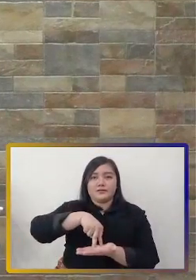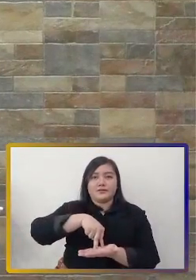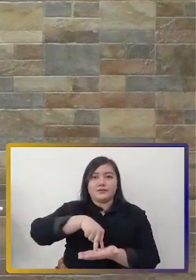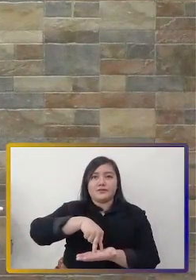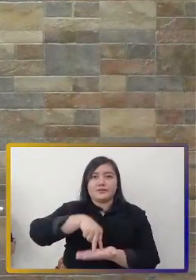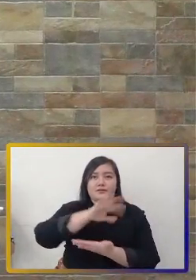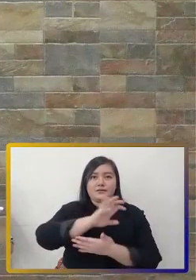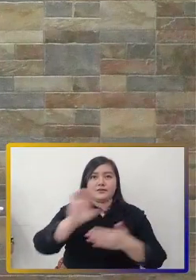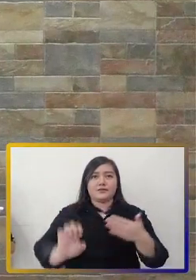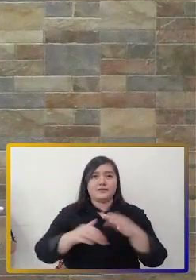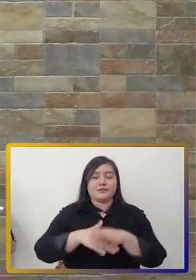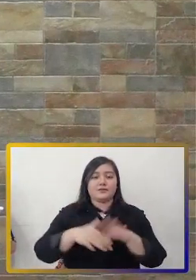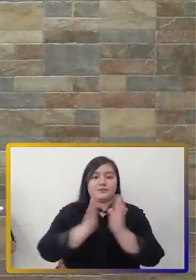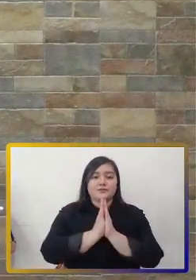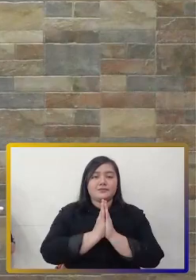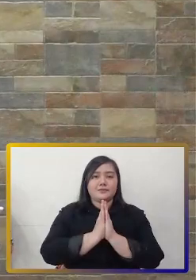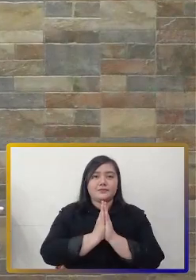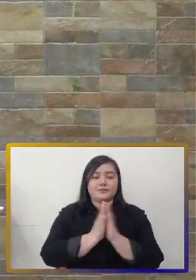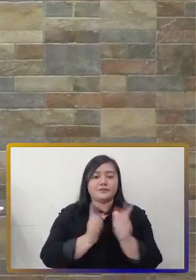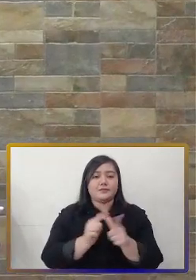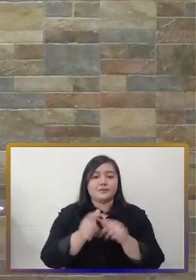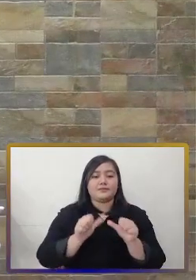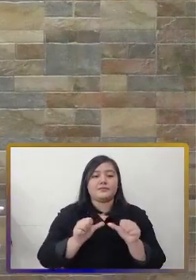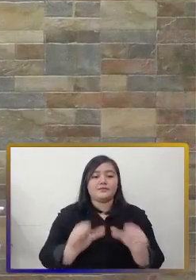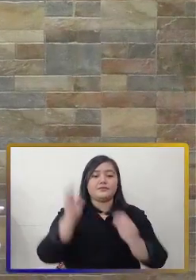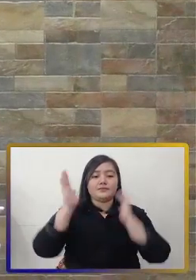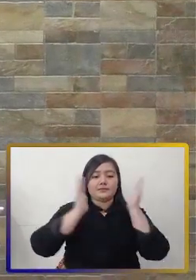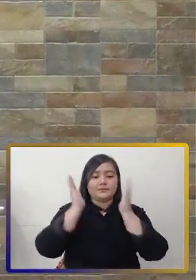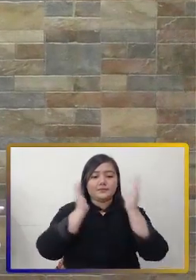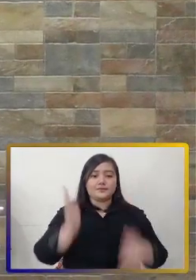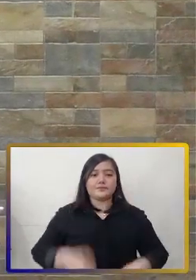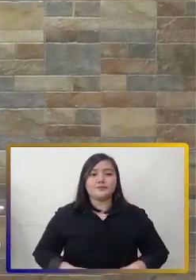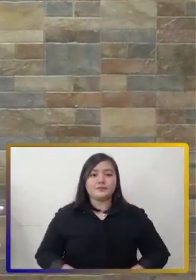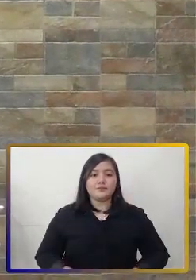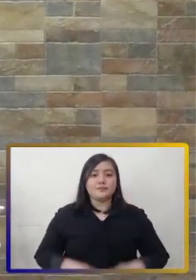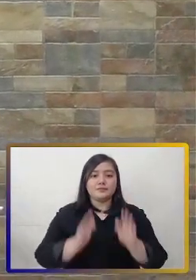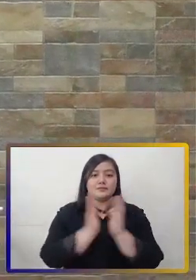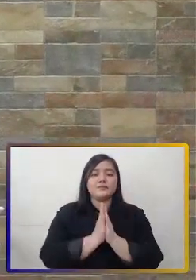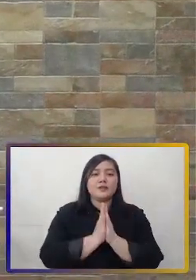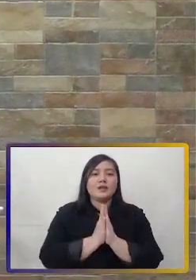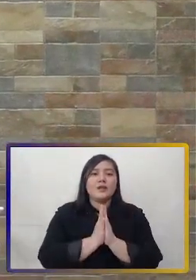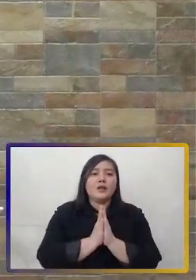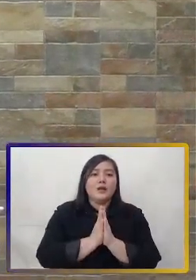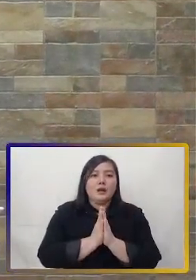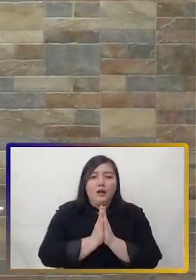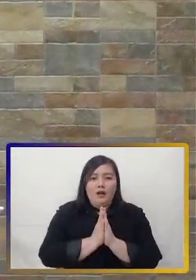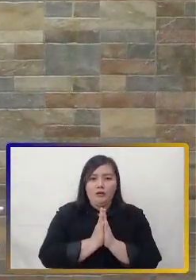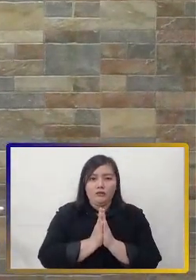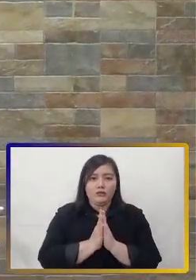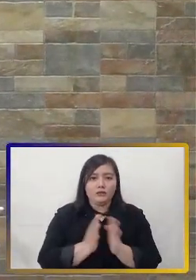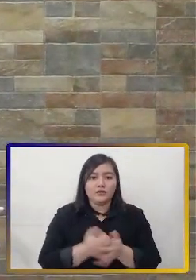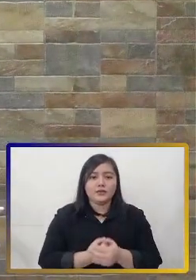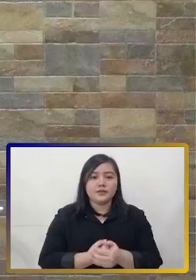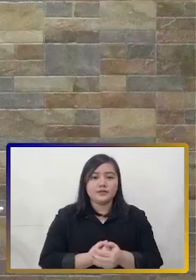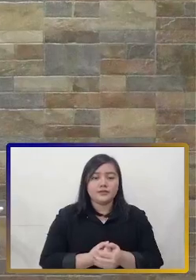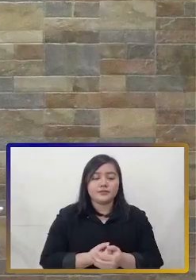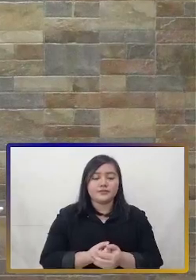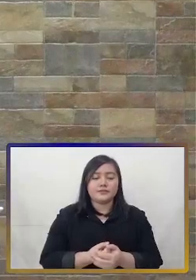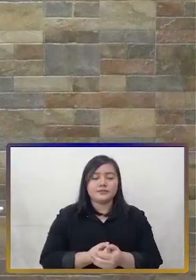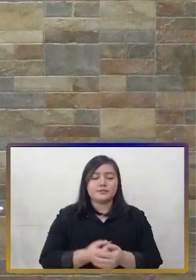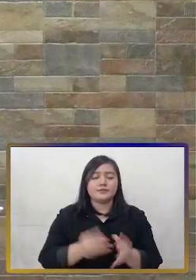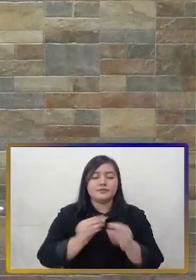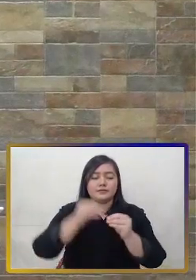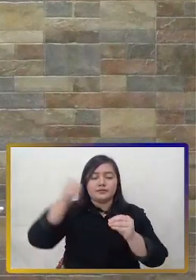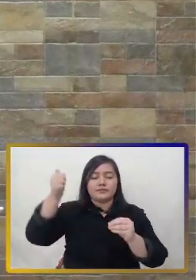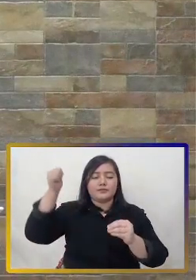panalangin and then tayo po ay mag-aawitan muli before we recognize the first time visitors. Let's pray. Our most